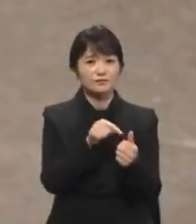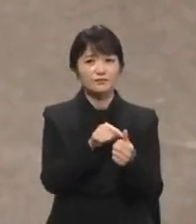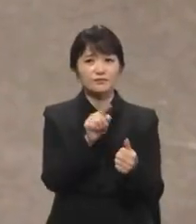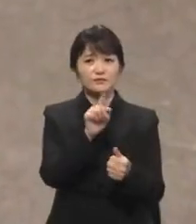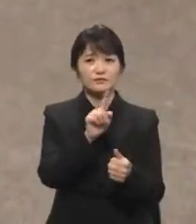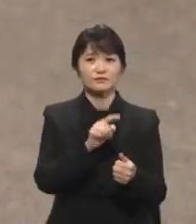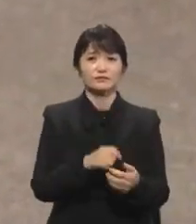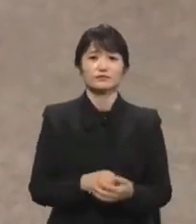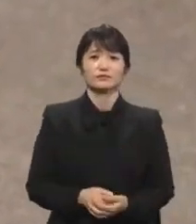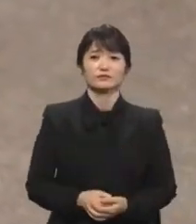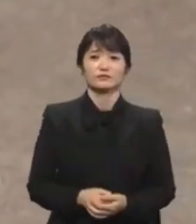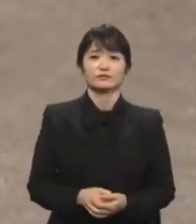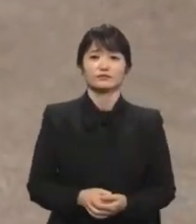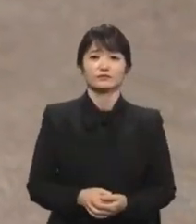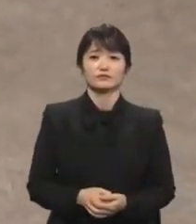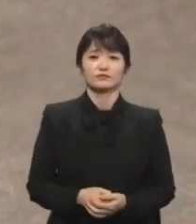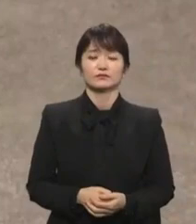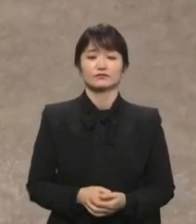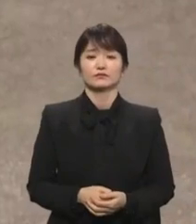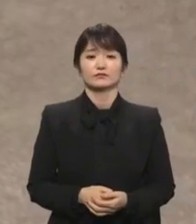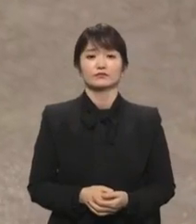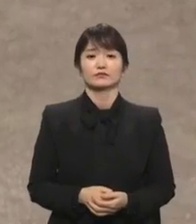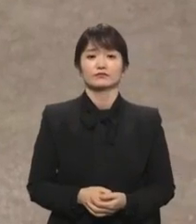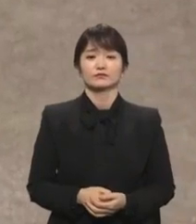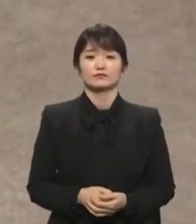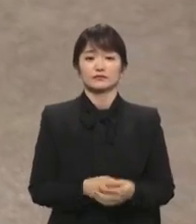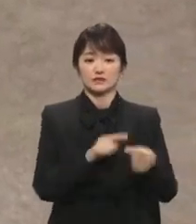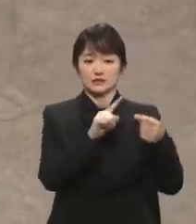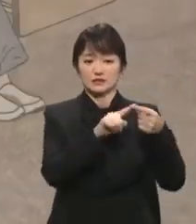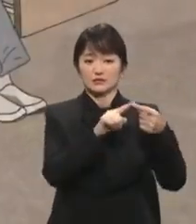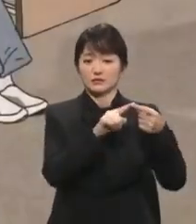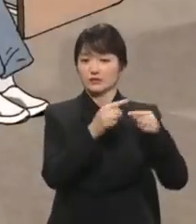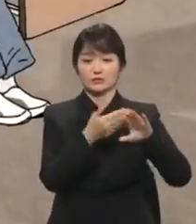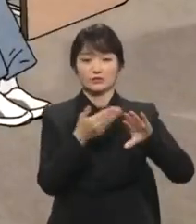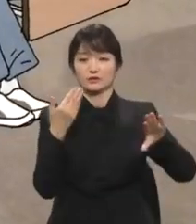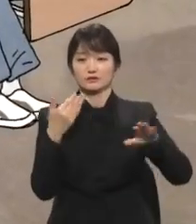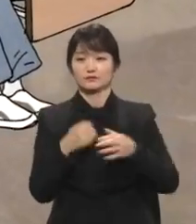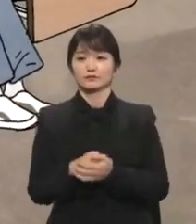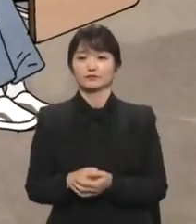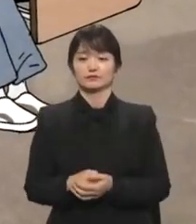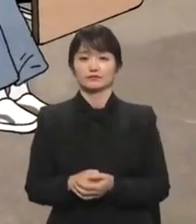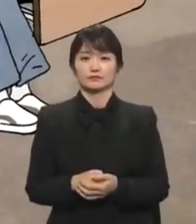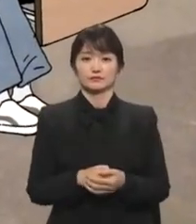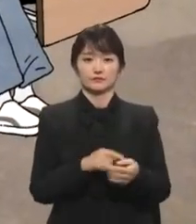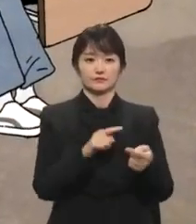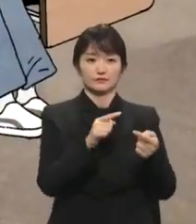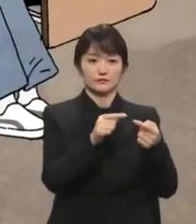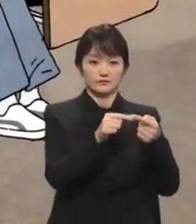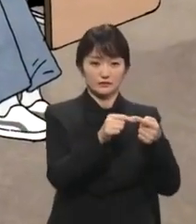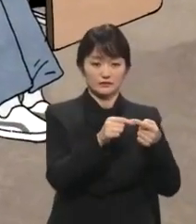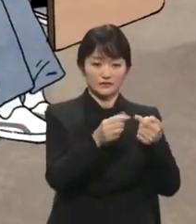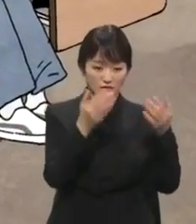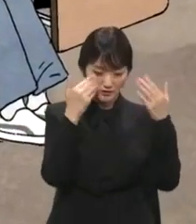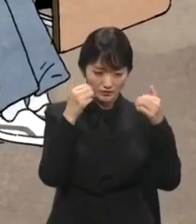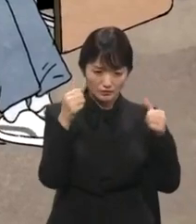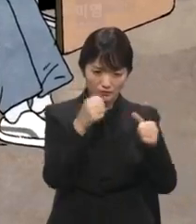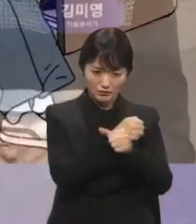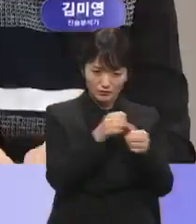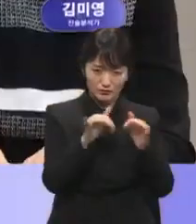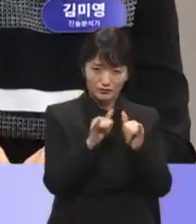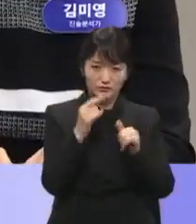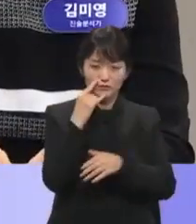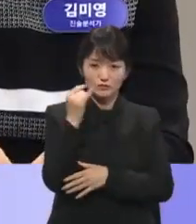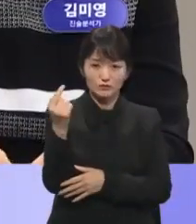어떤 상황입니까 이건 이제 앞서 상황과 반대되는 상황인데요 앞서의 학폭 가해자의 부모가 가 찾아와서 이렇게 소란을